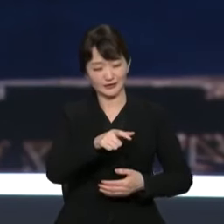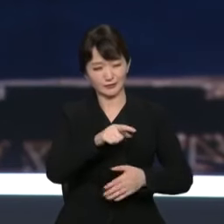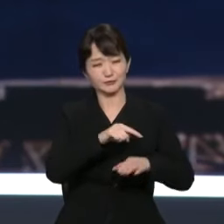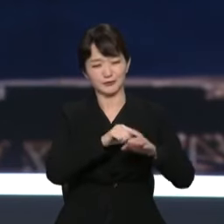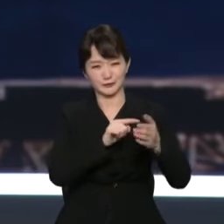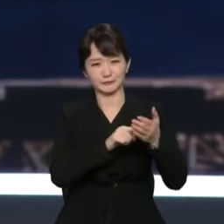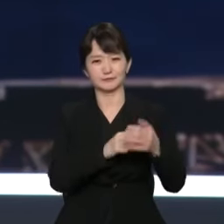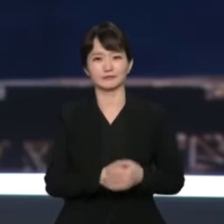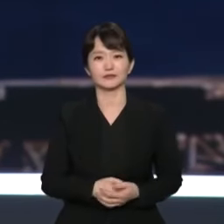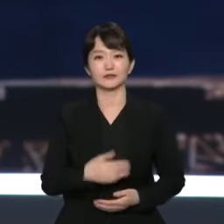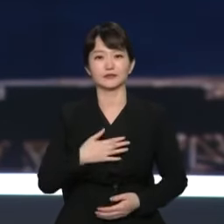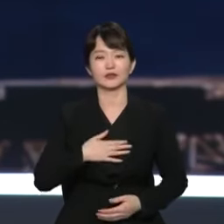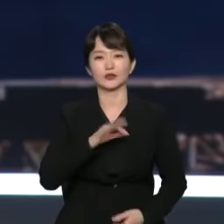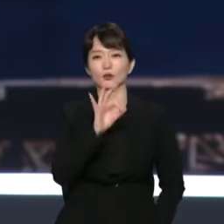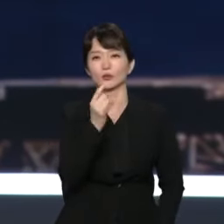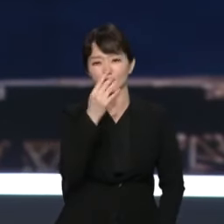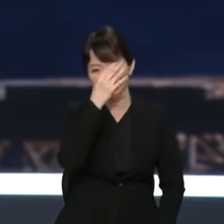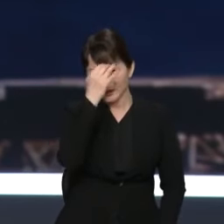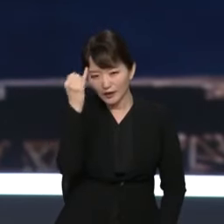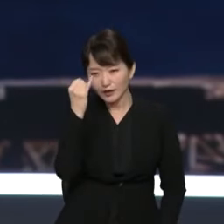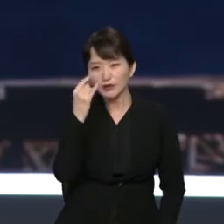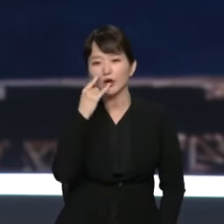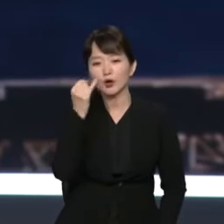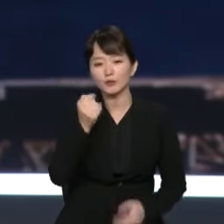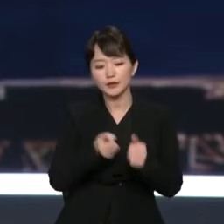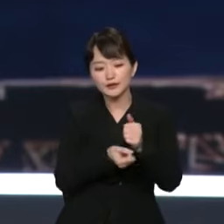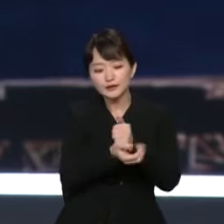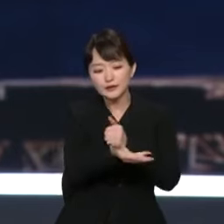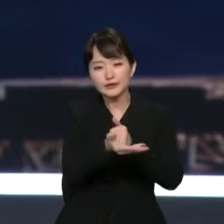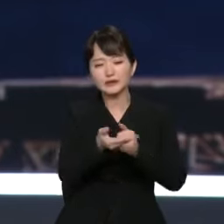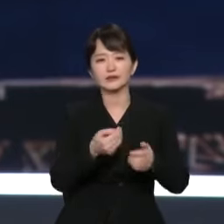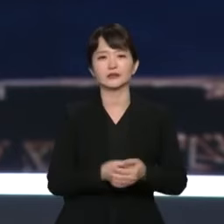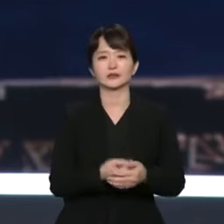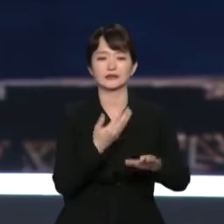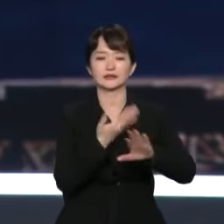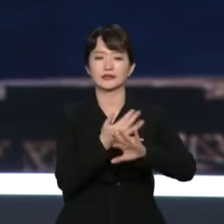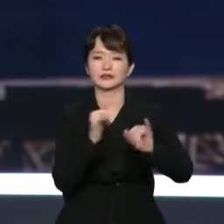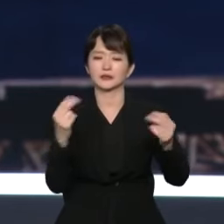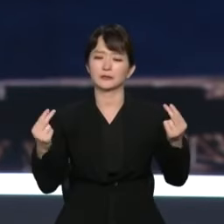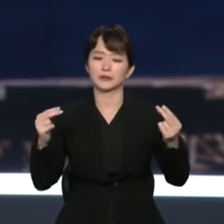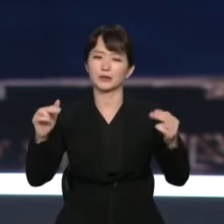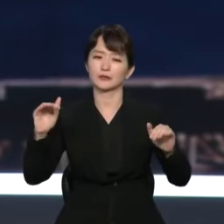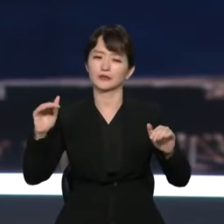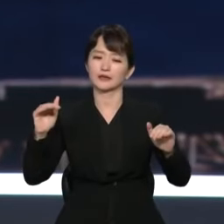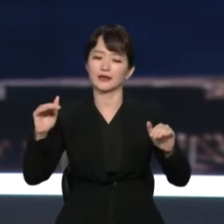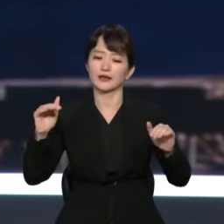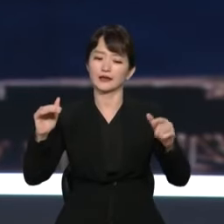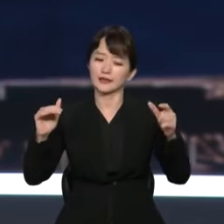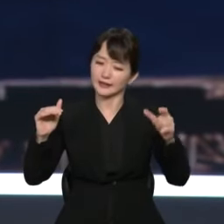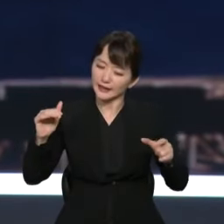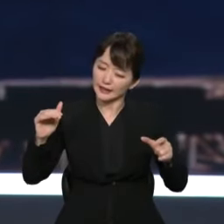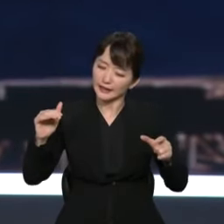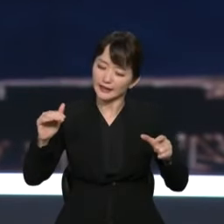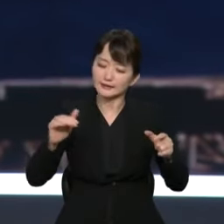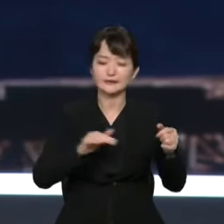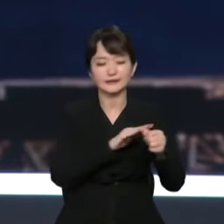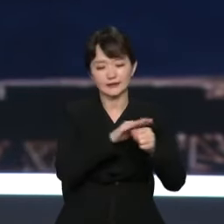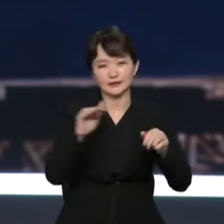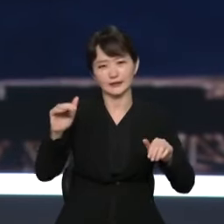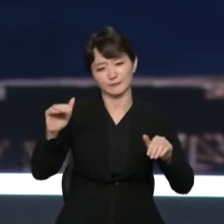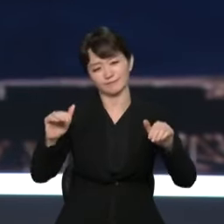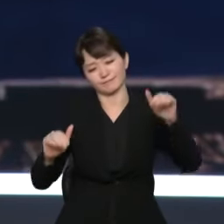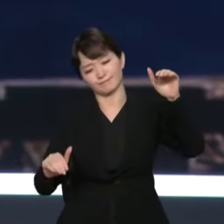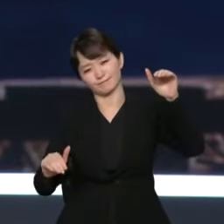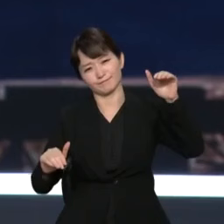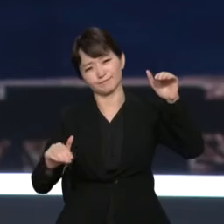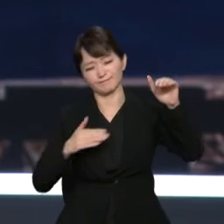외 할머니나 어머니 영향 때문에 남들보다 좀 강한 사회적 사랑에 대한